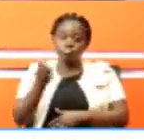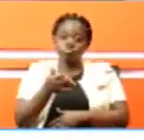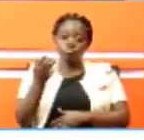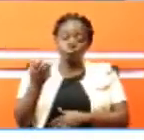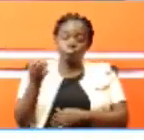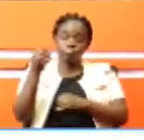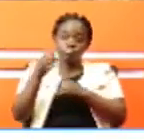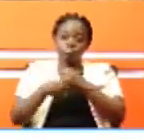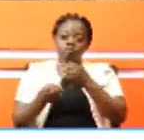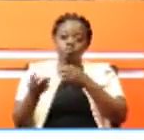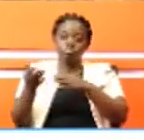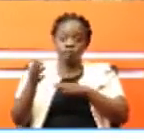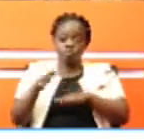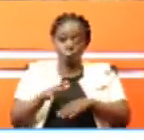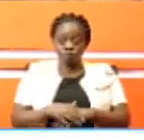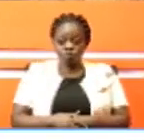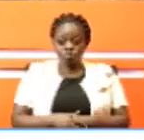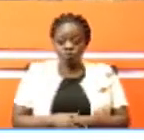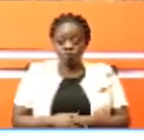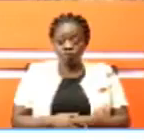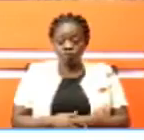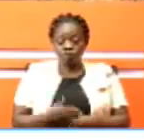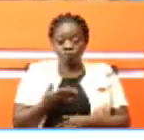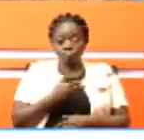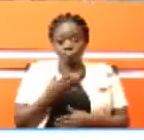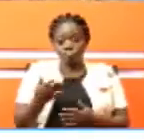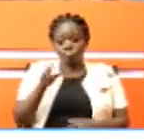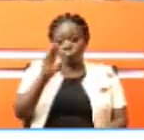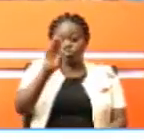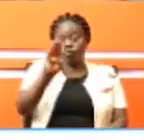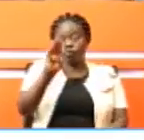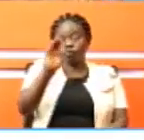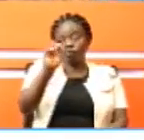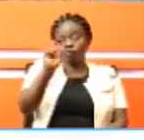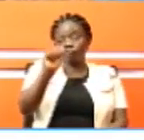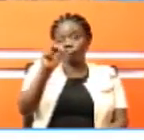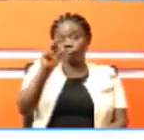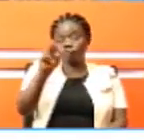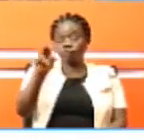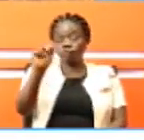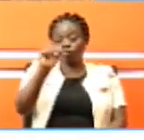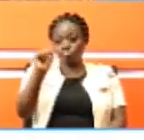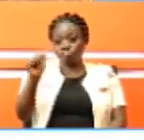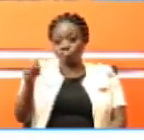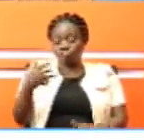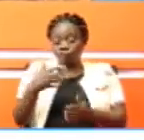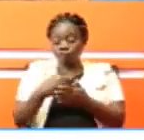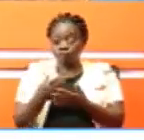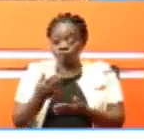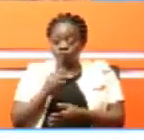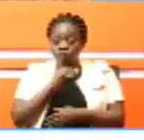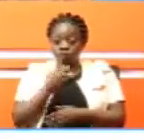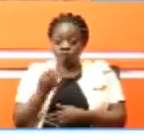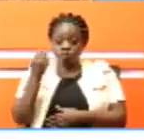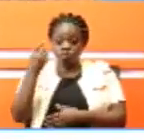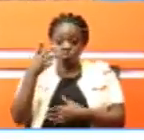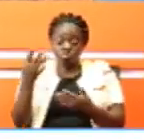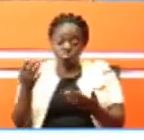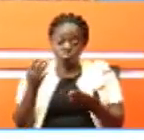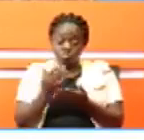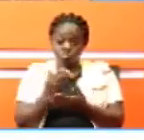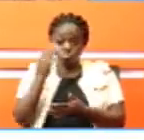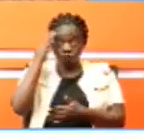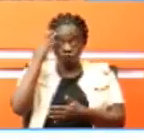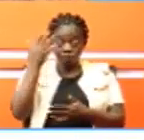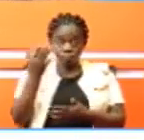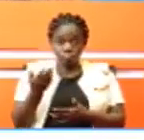lwasizza ogw'enkomerero. Baba babadde n'emiteyimba babadde n'ebyuma tetwategedde kubanga ku mitwe egyo waliwo embale abadde